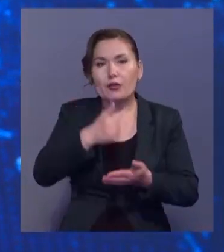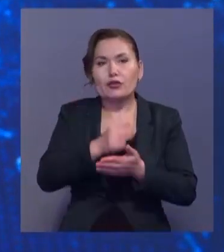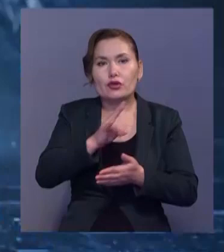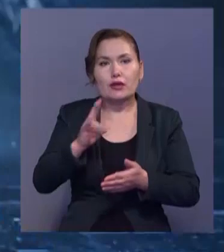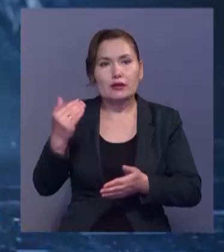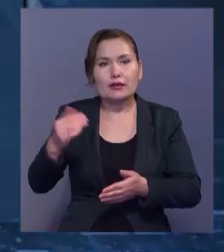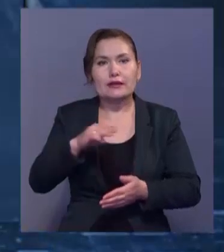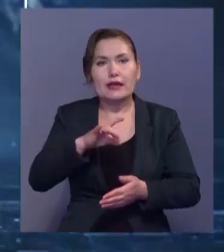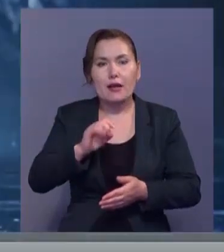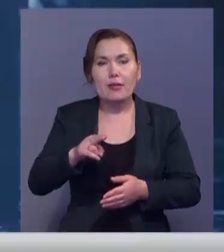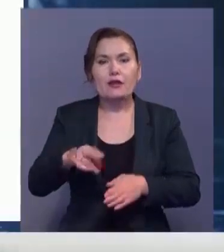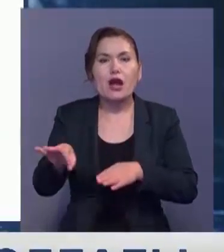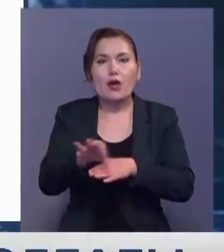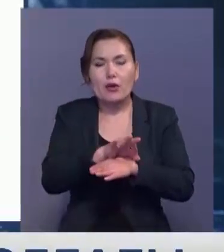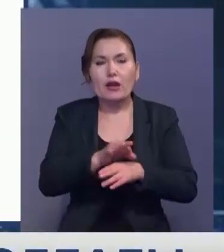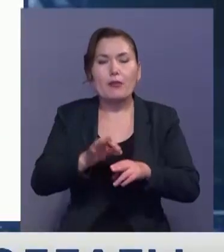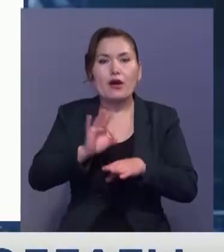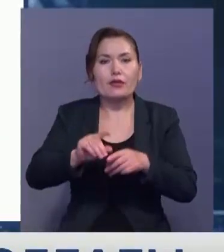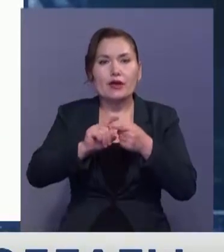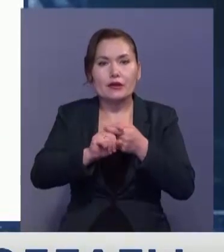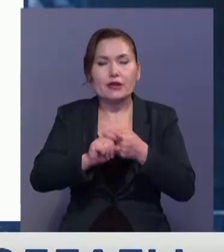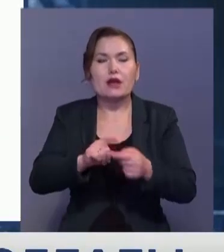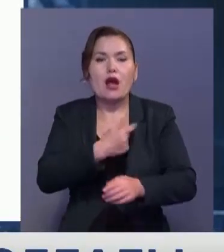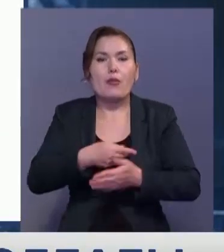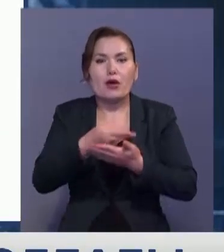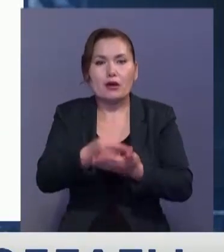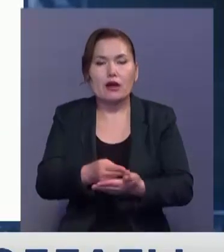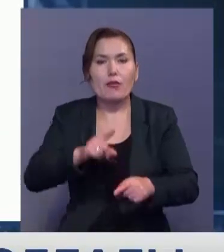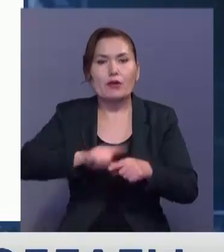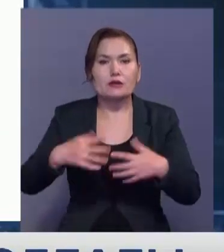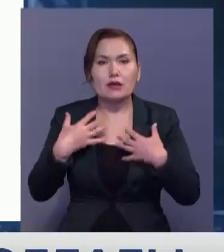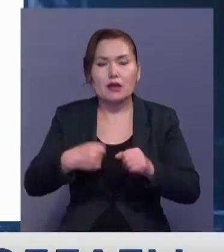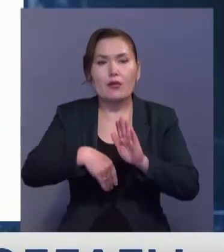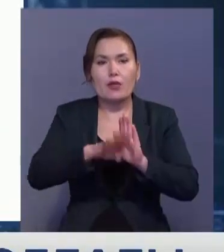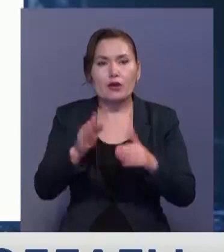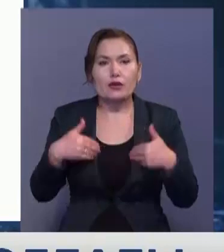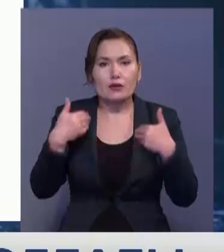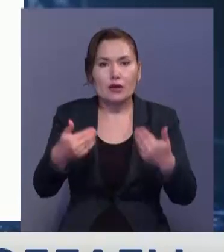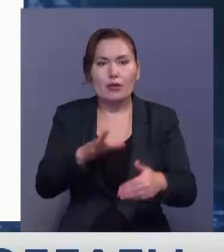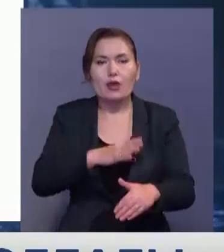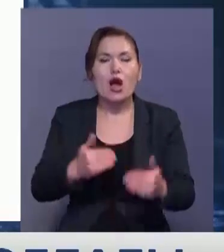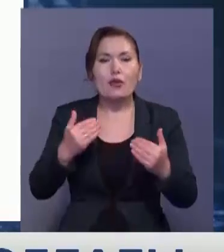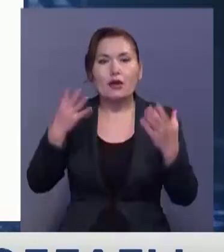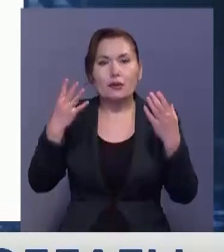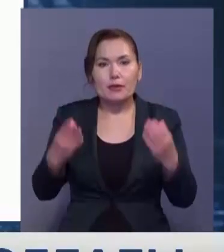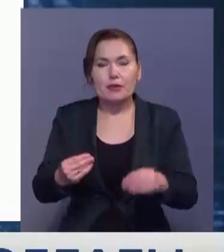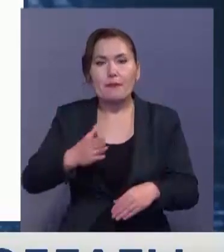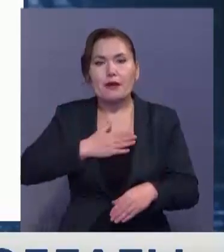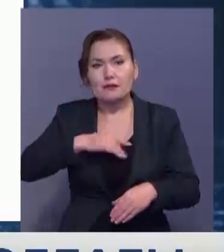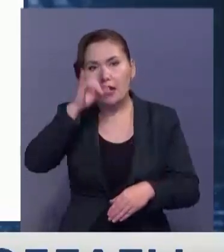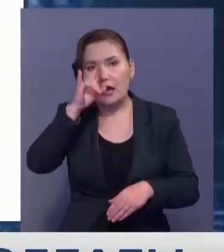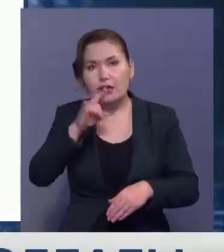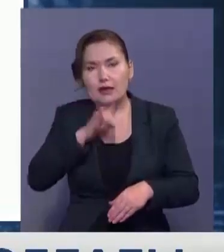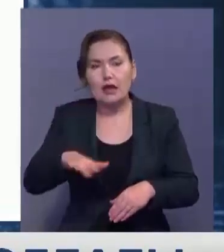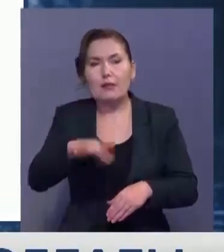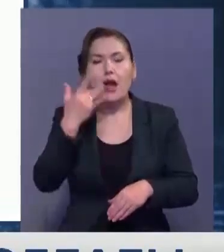Трамп пен оның жұбайы Мелания Трамптың коронавирустан тезірек сауығып кетуіне тілектестік білдірді. Бүгінгі таңда біздің